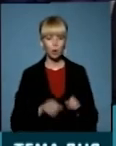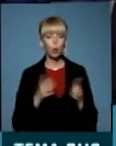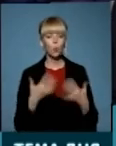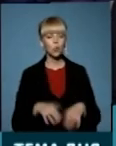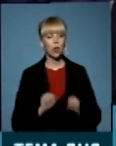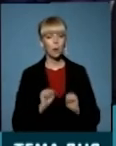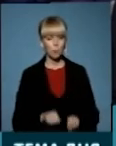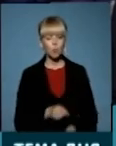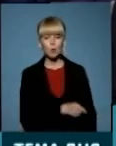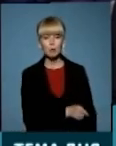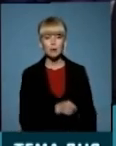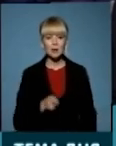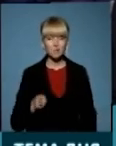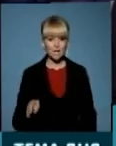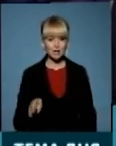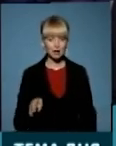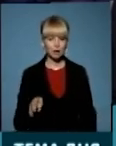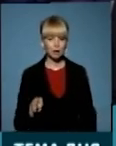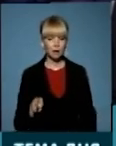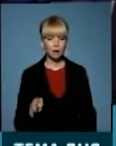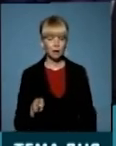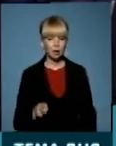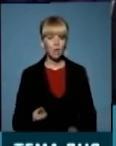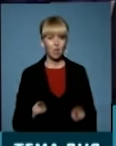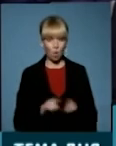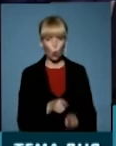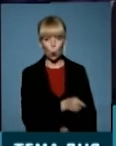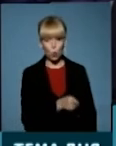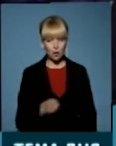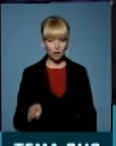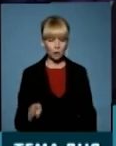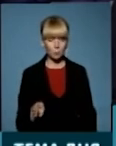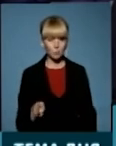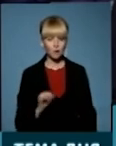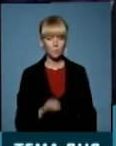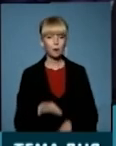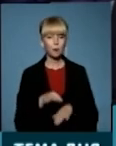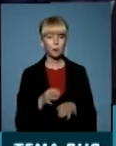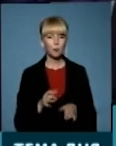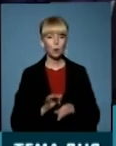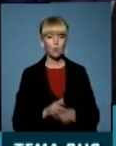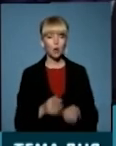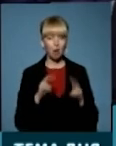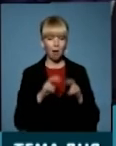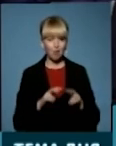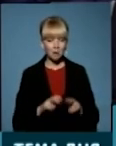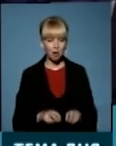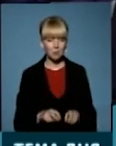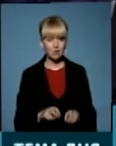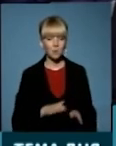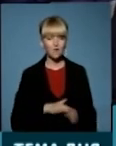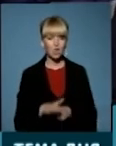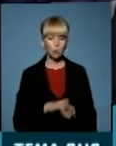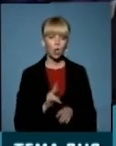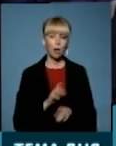можна підвести якби таку риску і провести якийсь аналіз